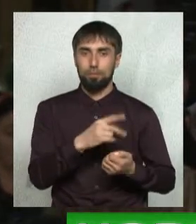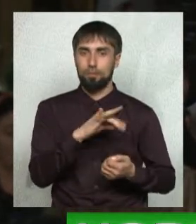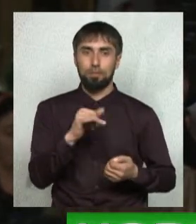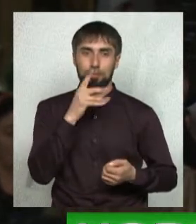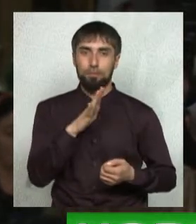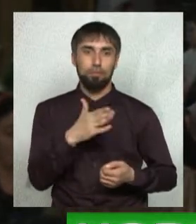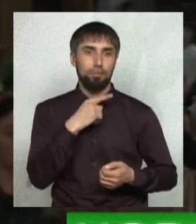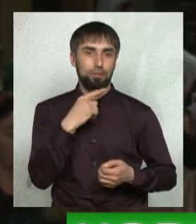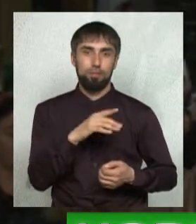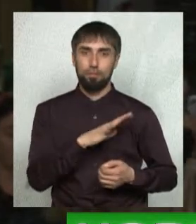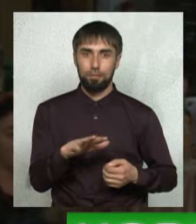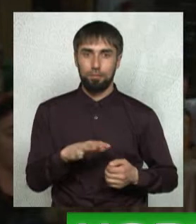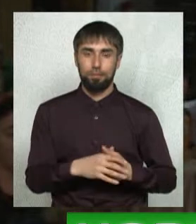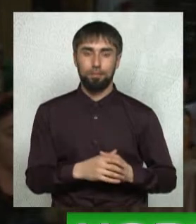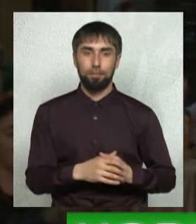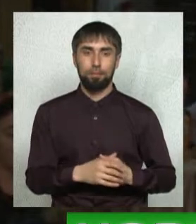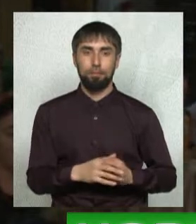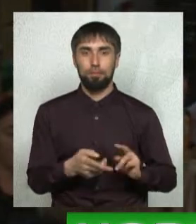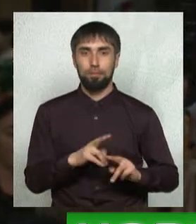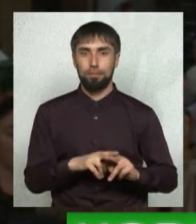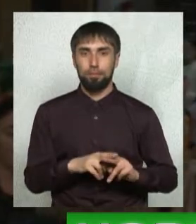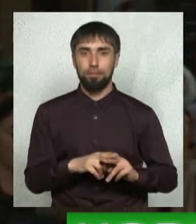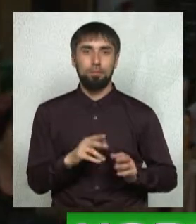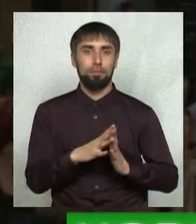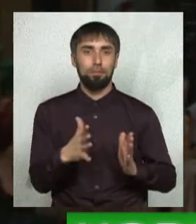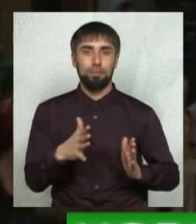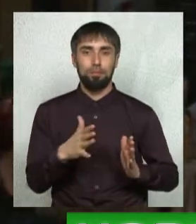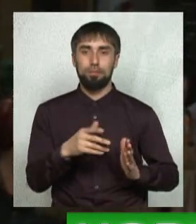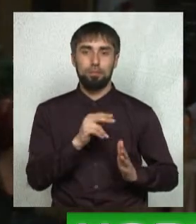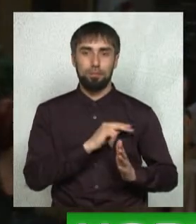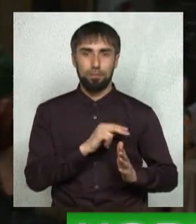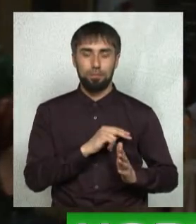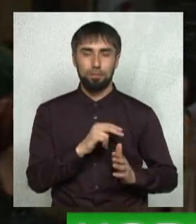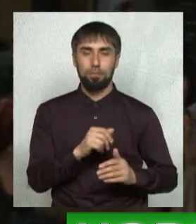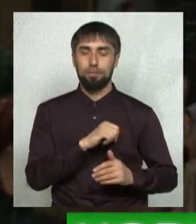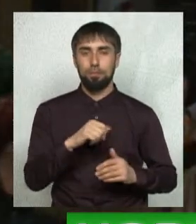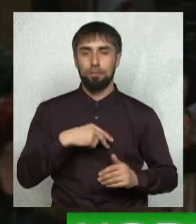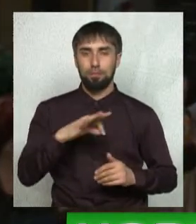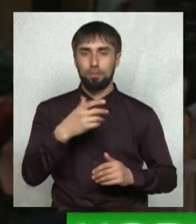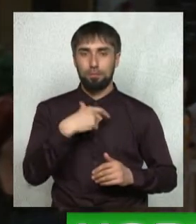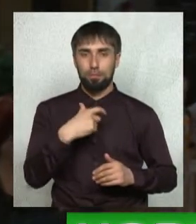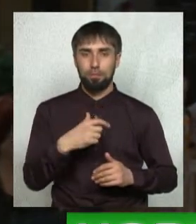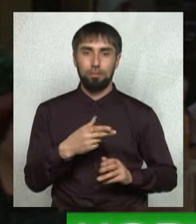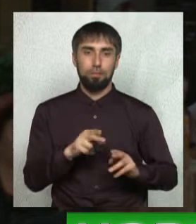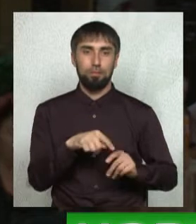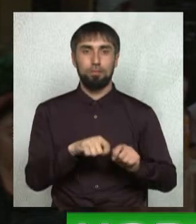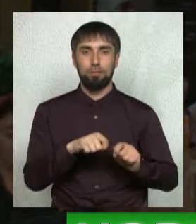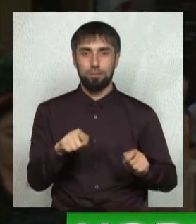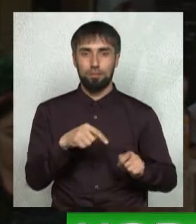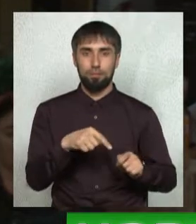республике Ингушетия не выпускалось. Это большая объемная работа. Само по себе это издание,